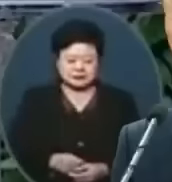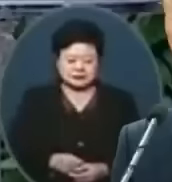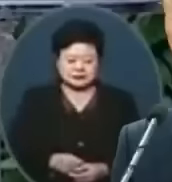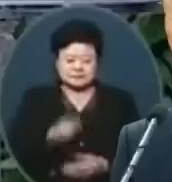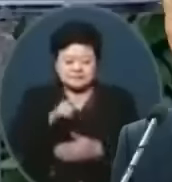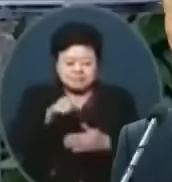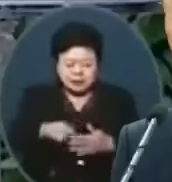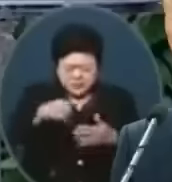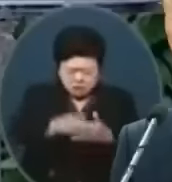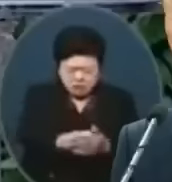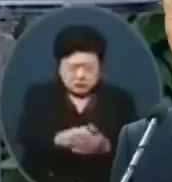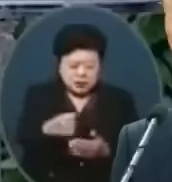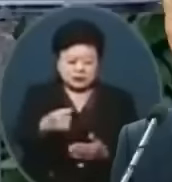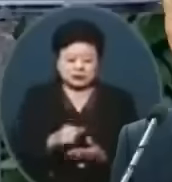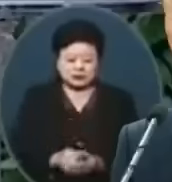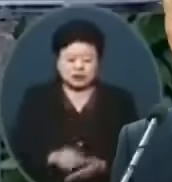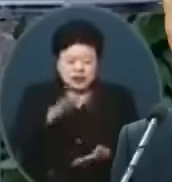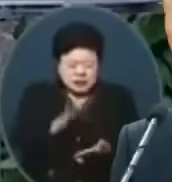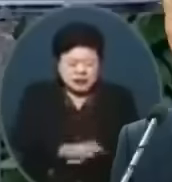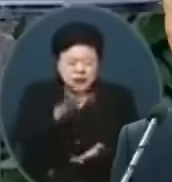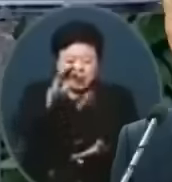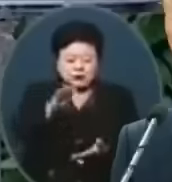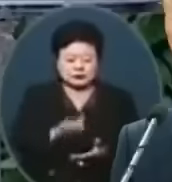그런 마음의 결단을 가지고 뜨거운